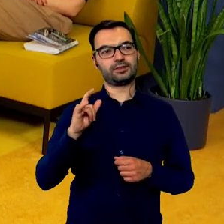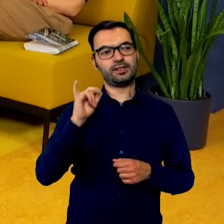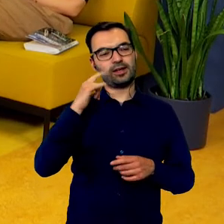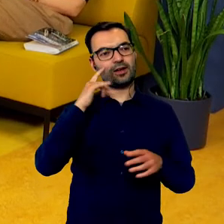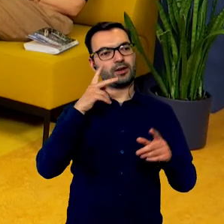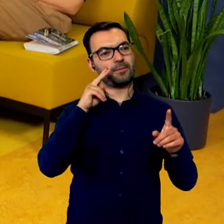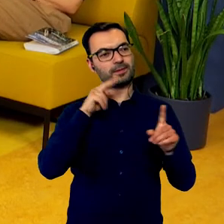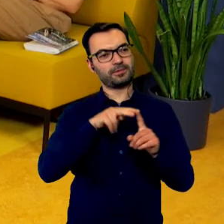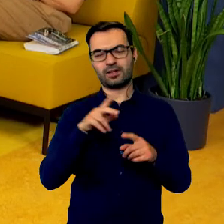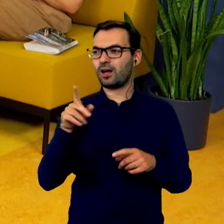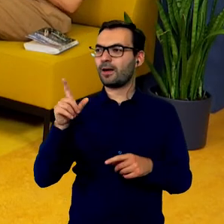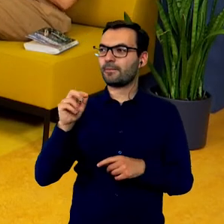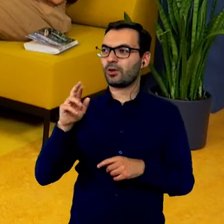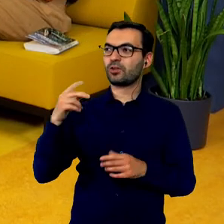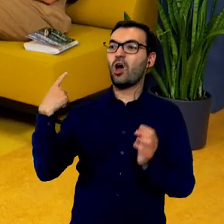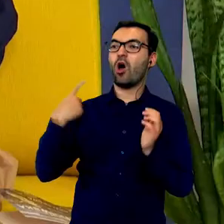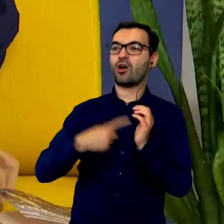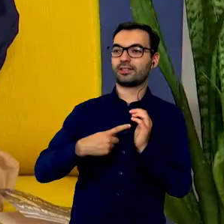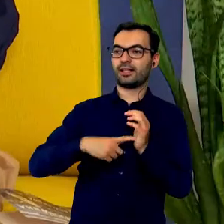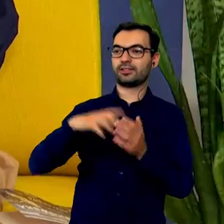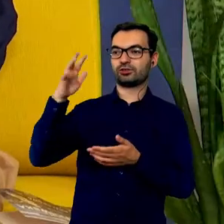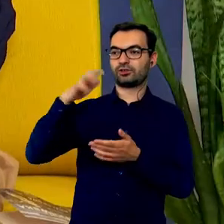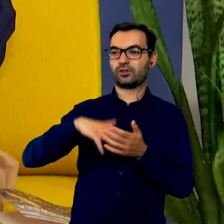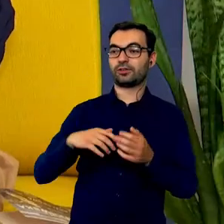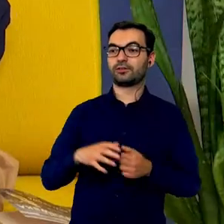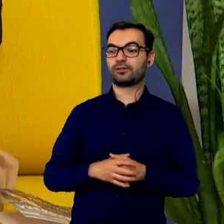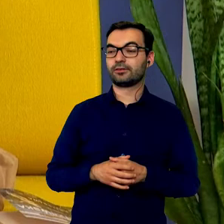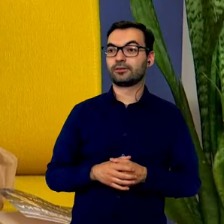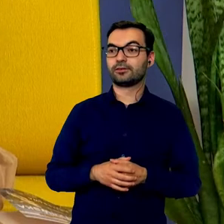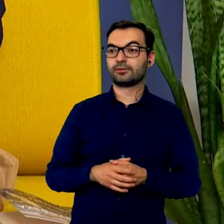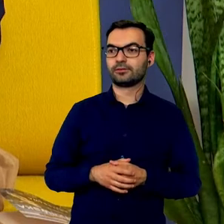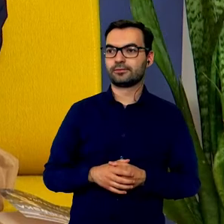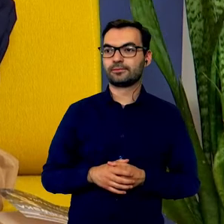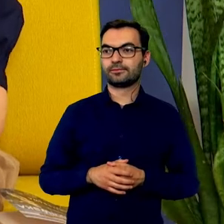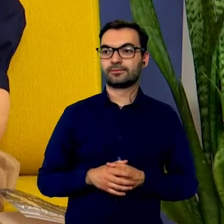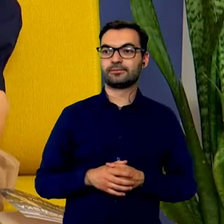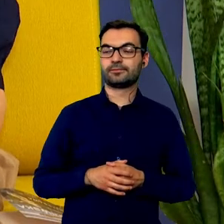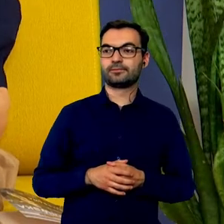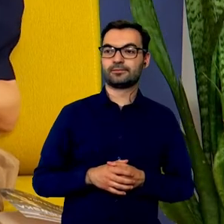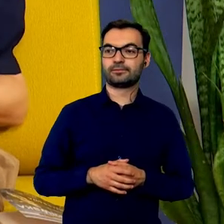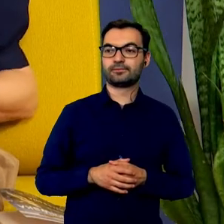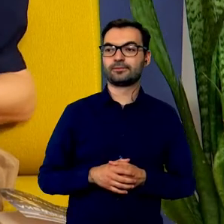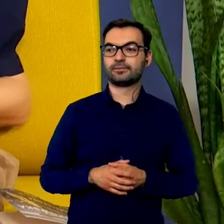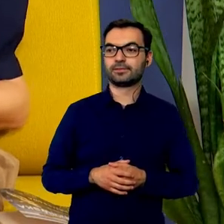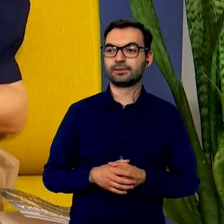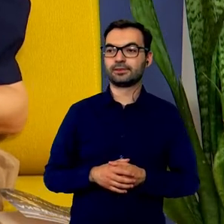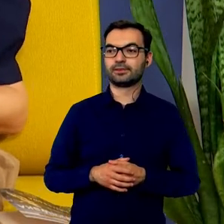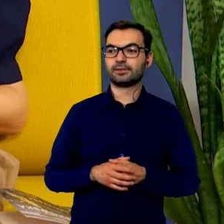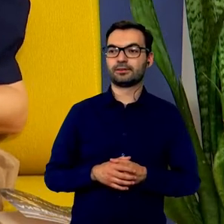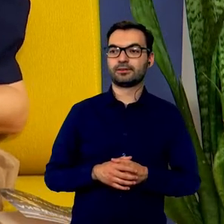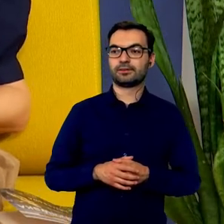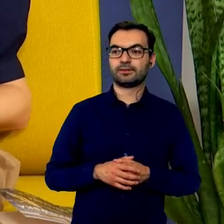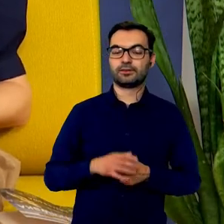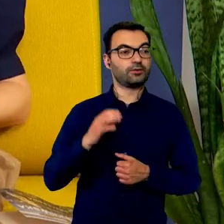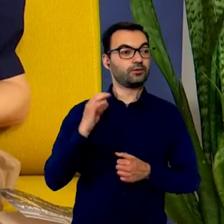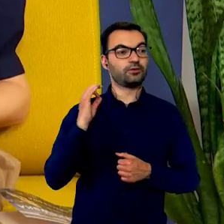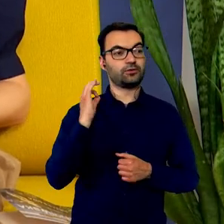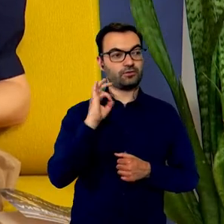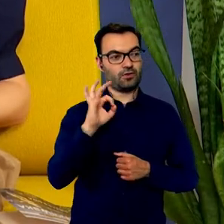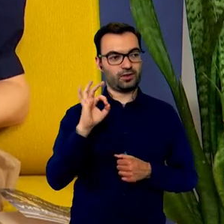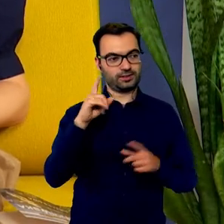A Piotr jest na ostatniej stronie w klejce, na tamtej drugiej. O, tutaj. O zachodzie słońca to pani zdjęcie tym razem,